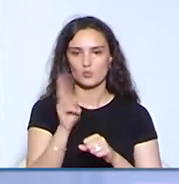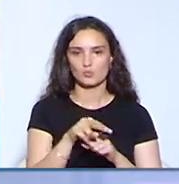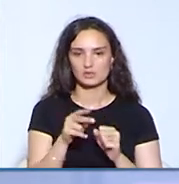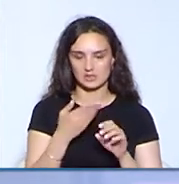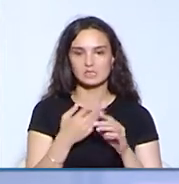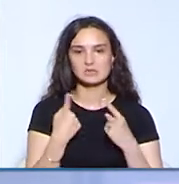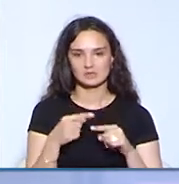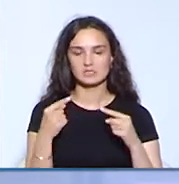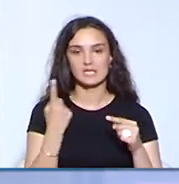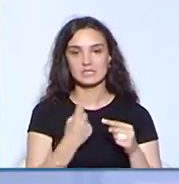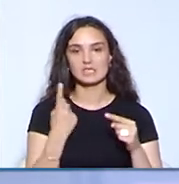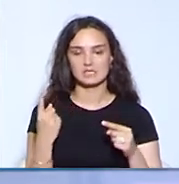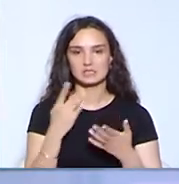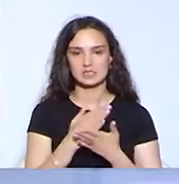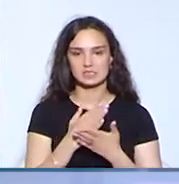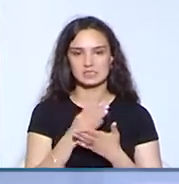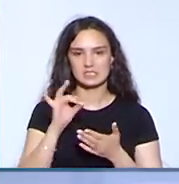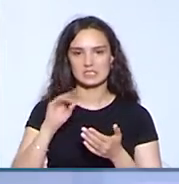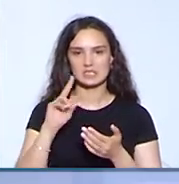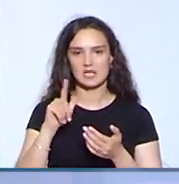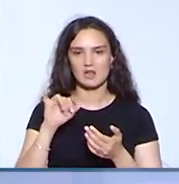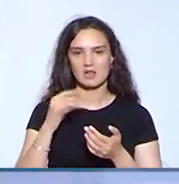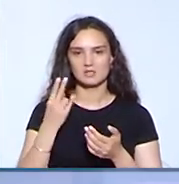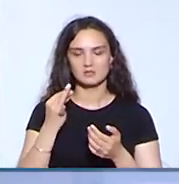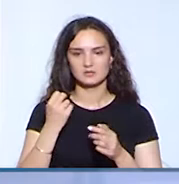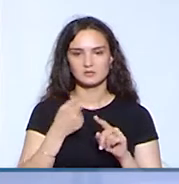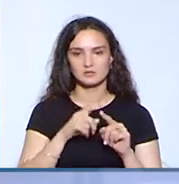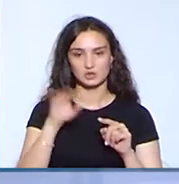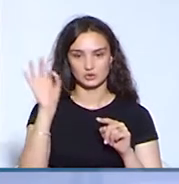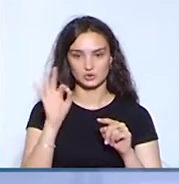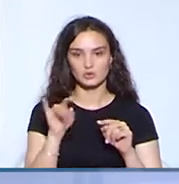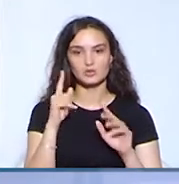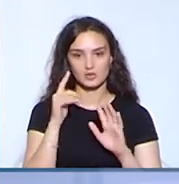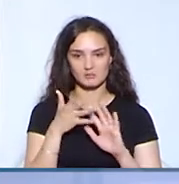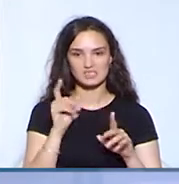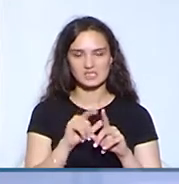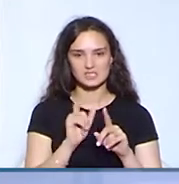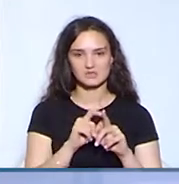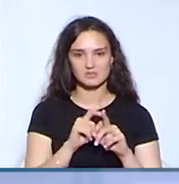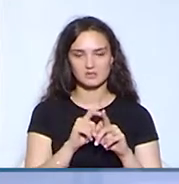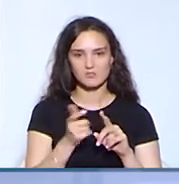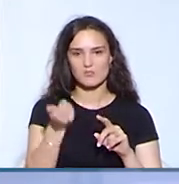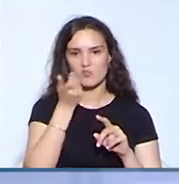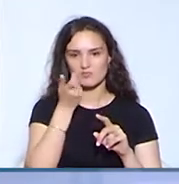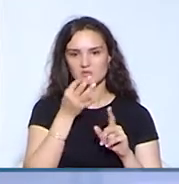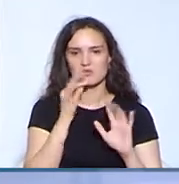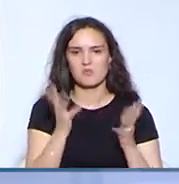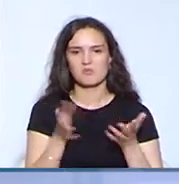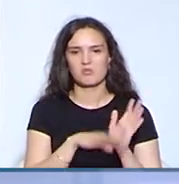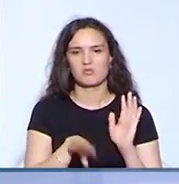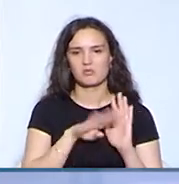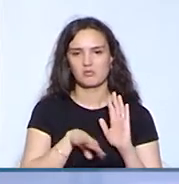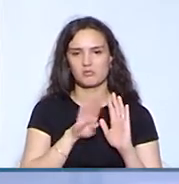გზა არსებობს, მაგრამ ერთ-ერთი გზა არის ინჰალაციური შეყვანა. ხშირად გამიგია სიტყვა რომ მოუწიე და მერე რა მოხდა, ეს